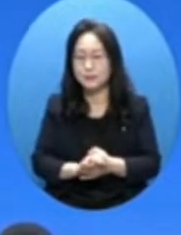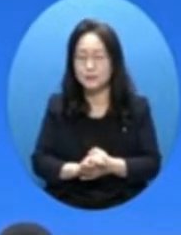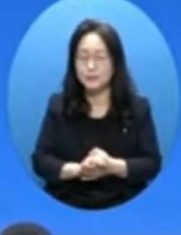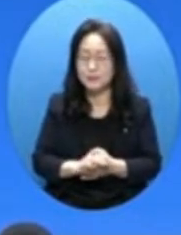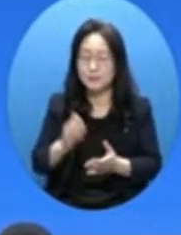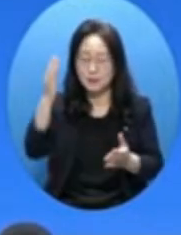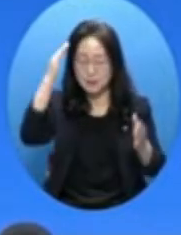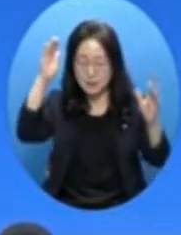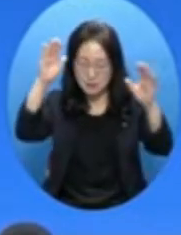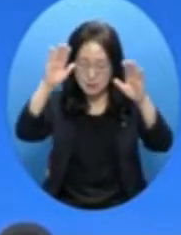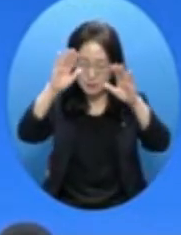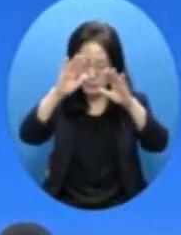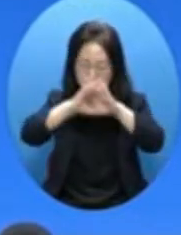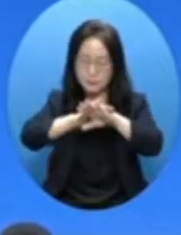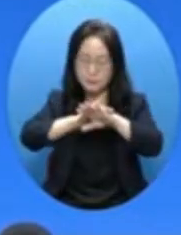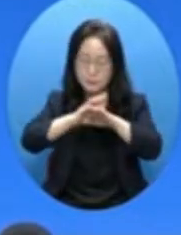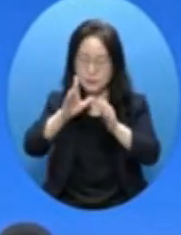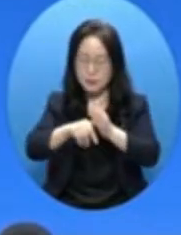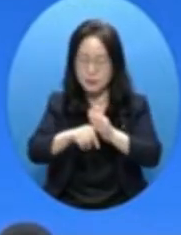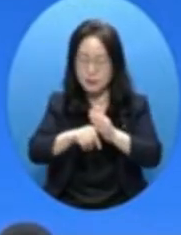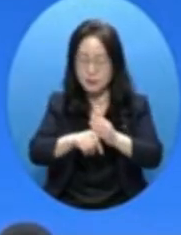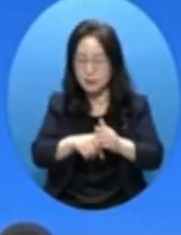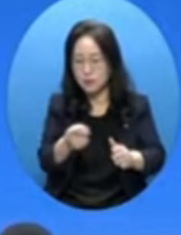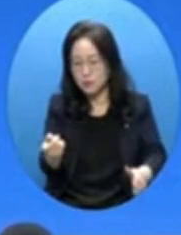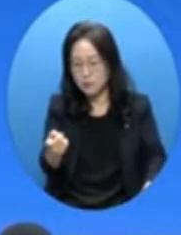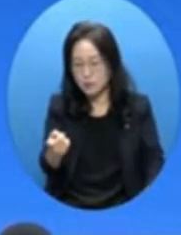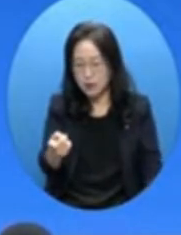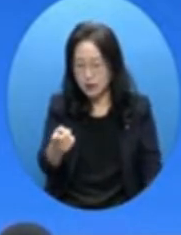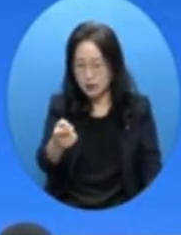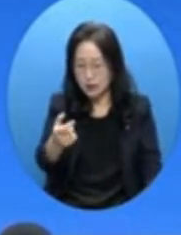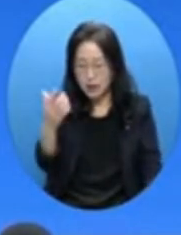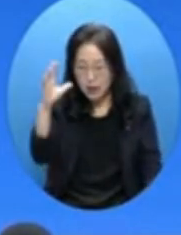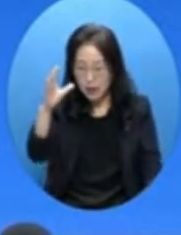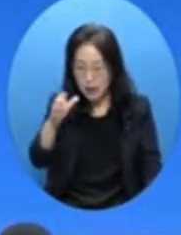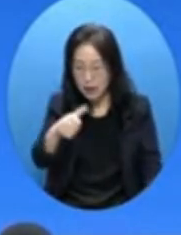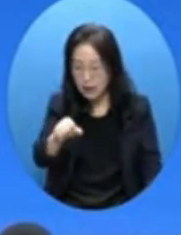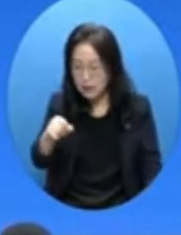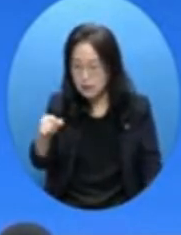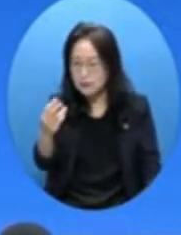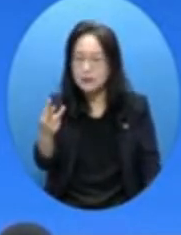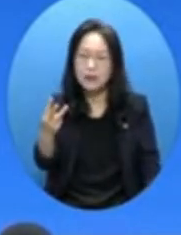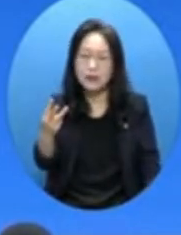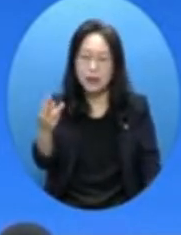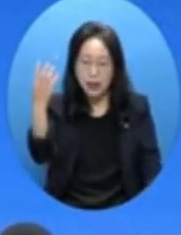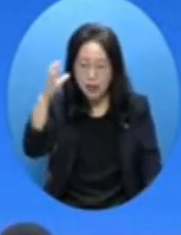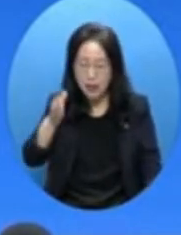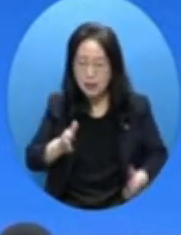밤에 옆에 누워있는 아이들을 보니까 아이가 어린아이가 셋인데